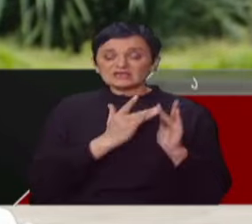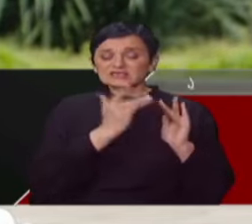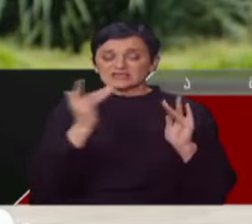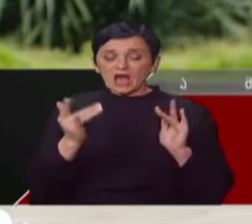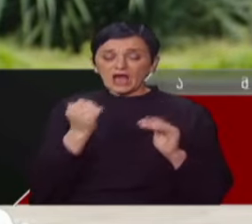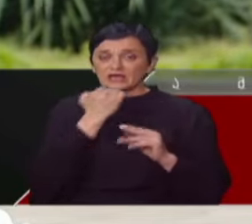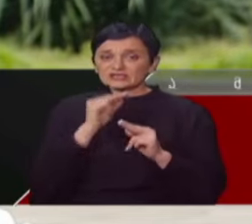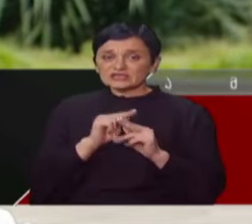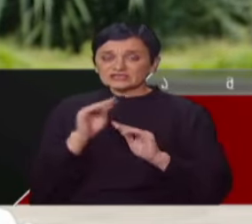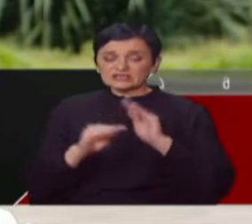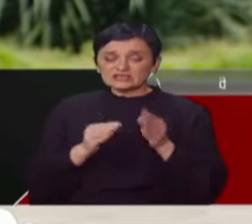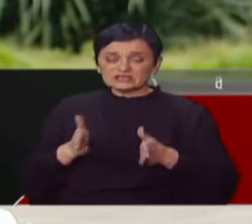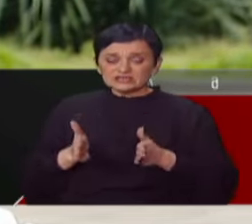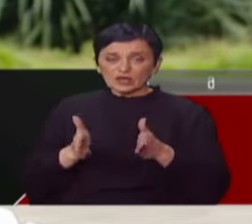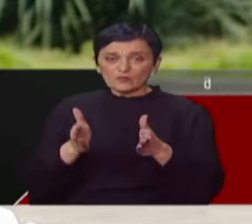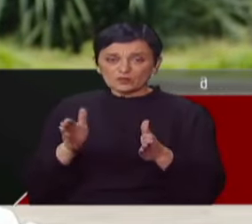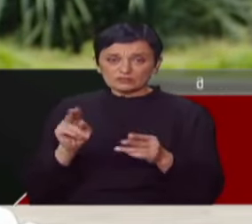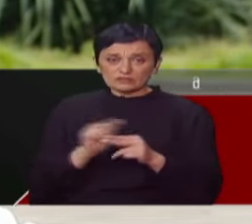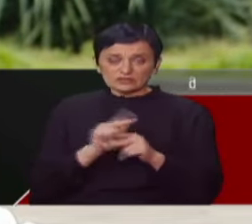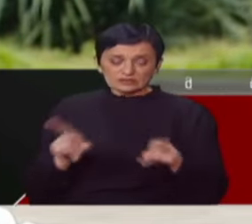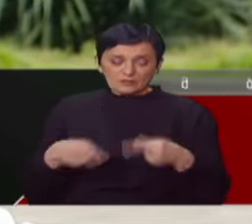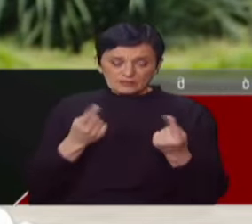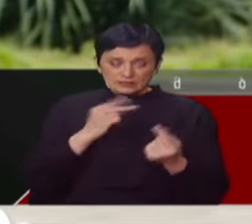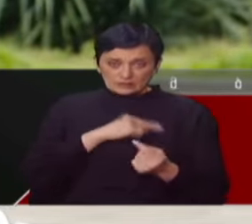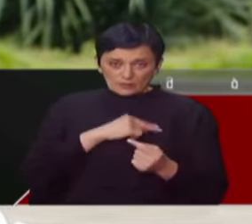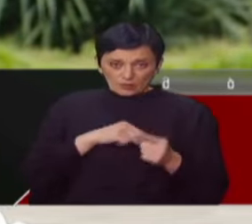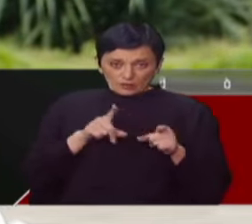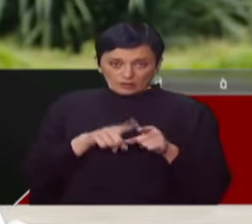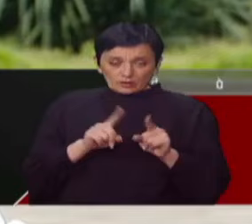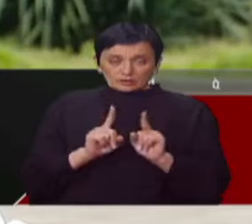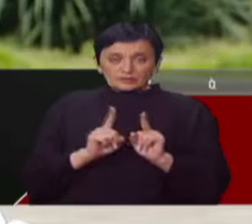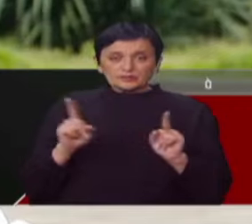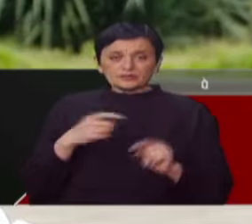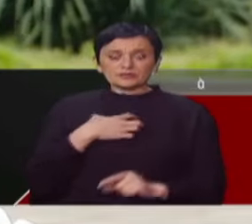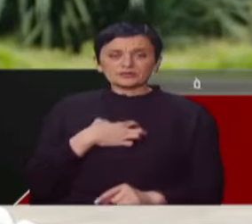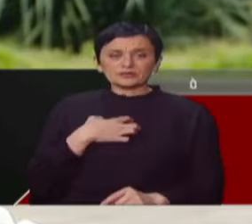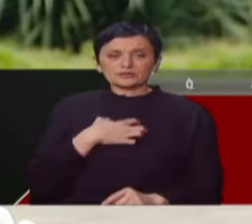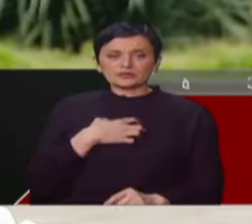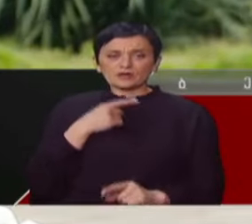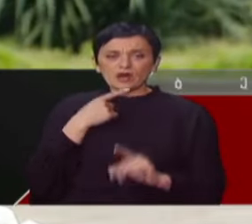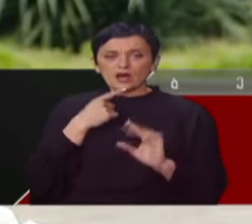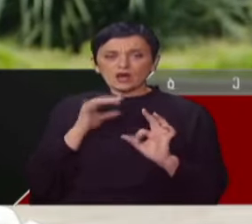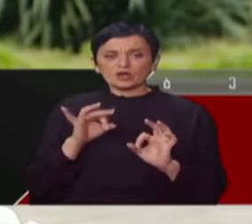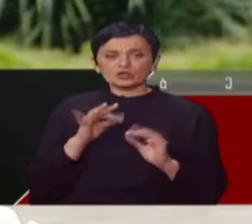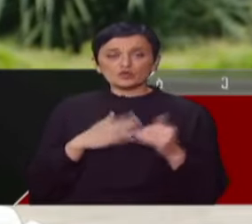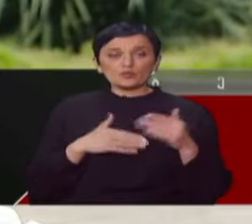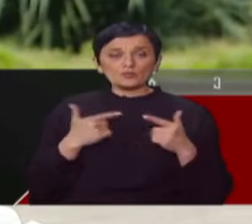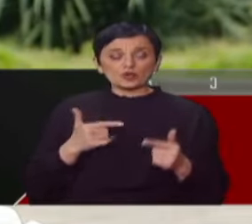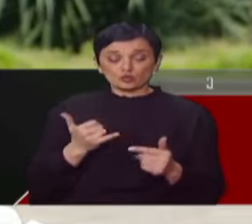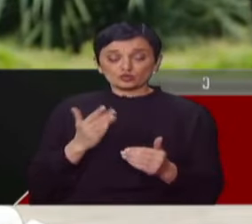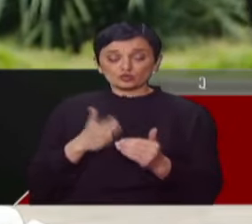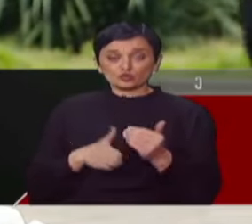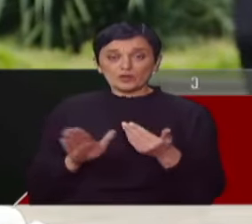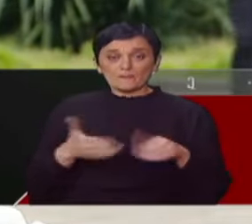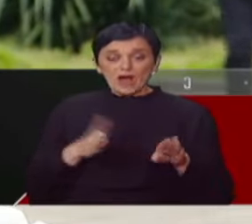ინფრასტრუქტურის ესე რომ ვთქვათ სარეაბილიტაციო სამშენებლო სამუშაოები, ასევე განსაკუთრებით მნიშვნელოვანია აღინიშნოს, რომ პრაქტიკულად სრულდება